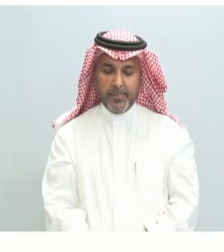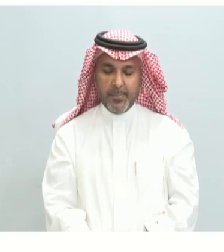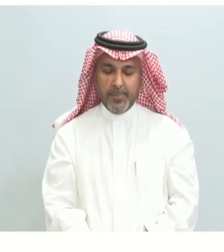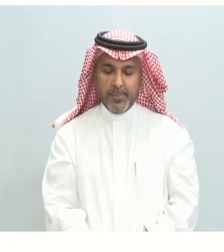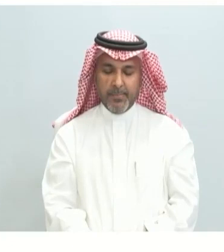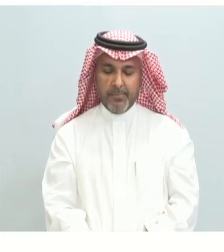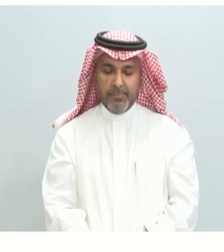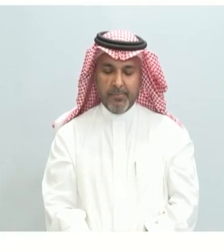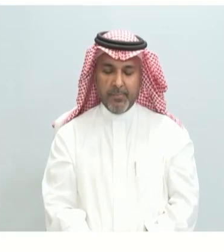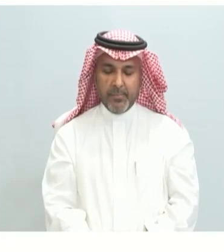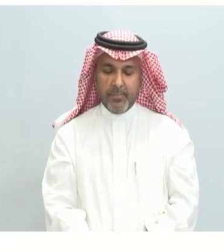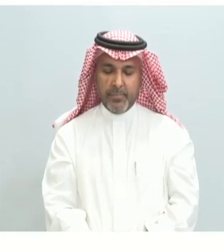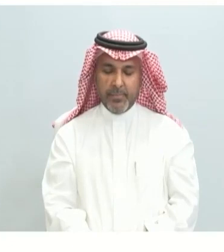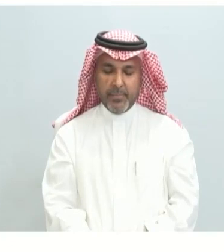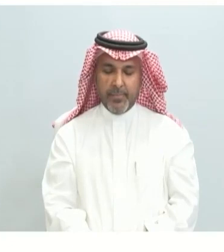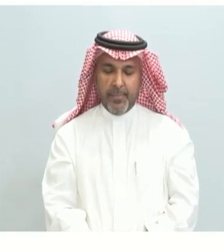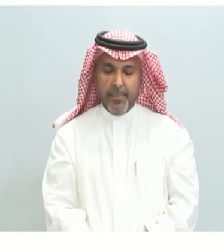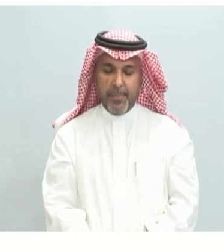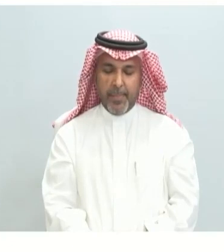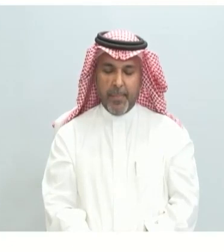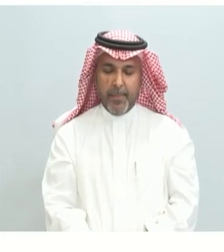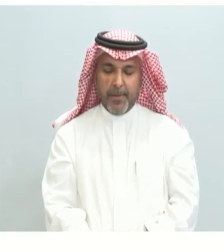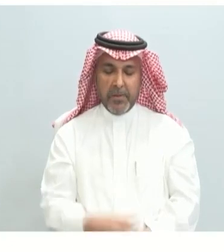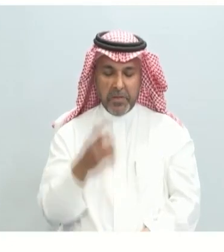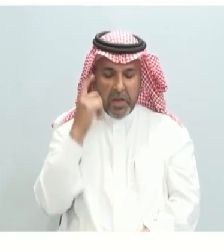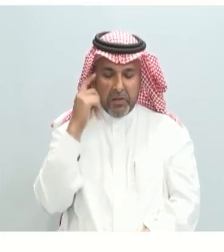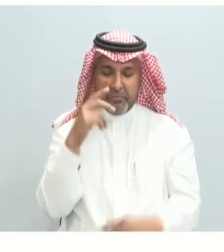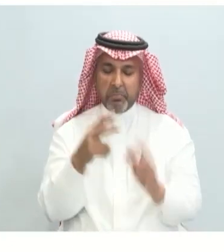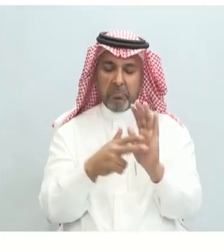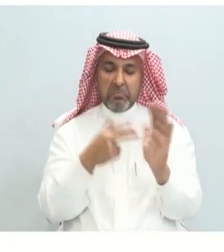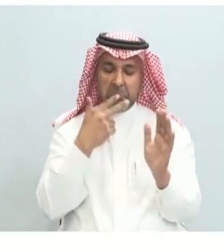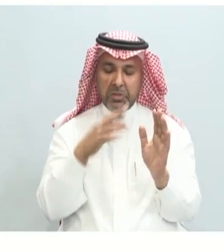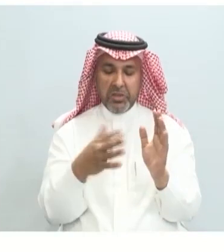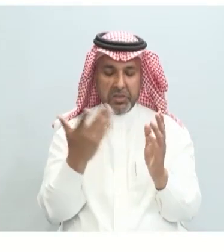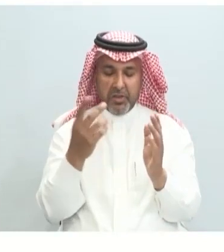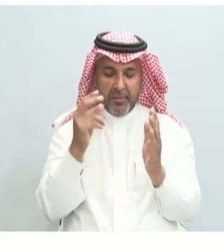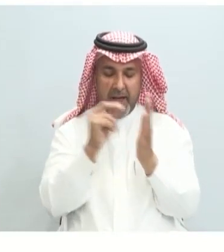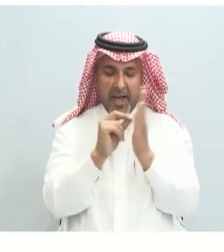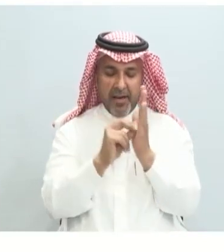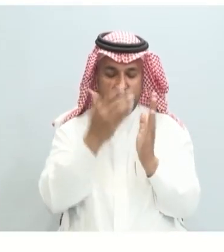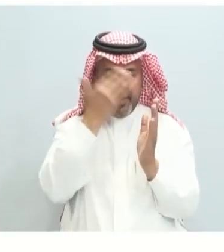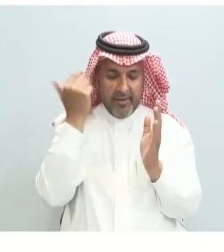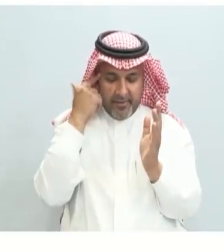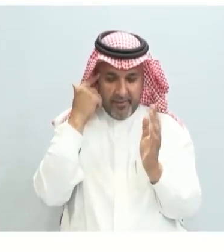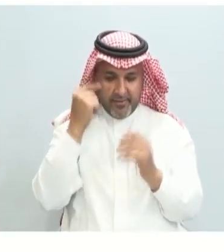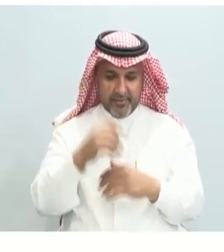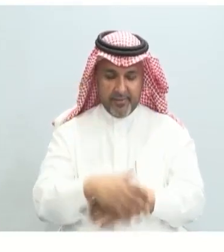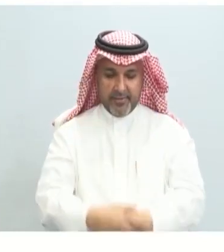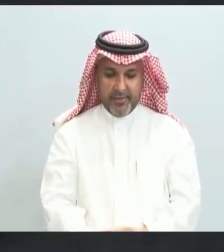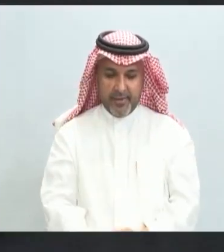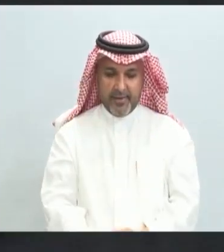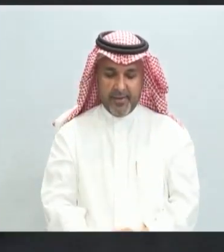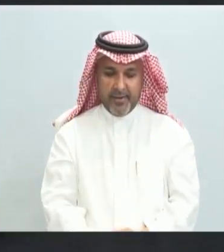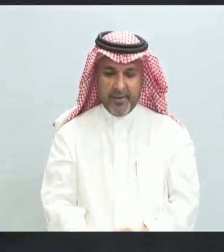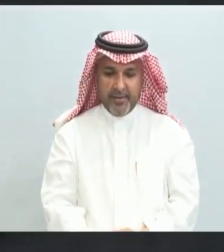معرفتنا لقانون جيب التمام مباشره نستطيع الوصول الى الاجابه الصحيحه بذلك اخواني الكرام واخواتي يعني